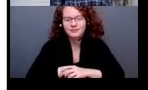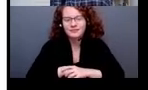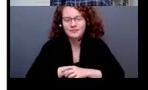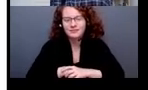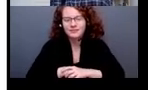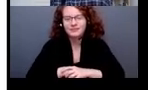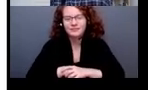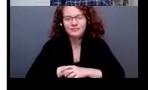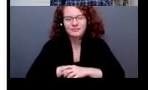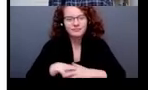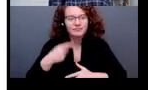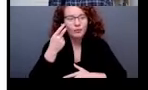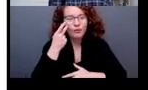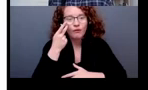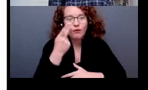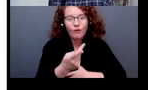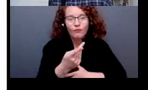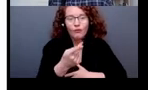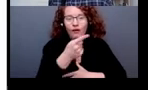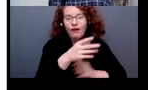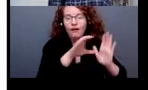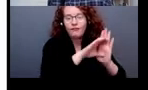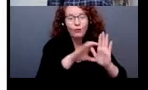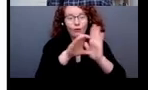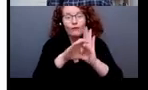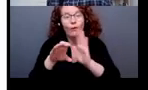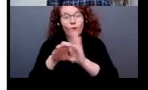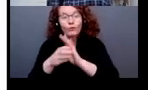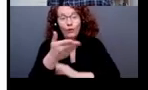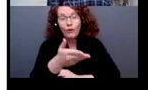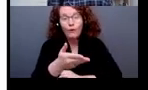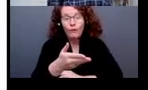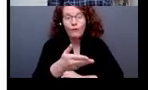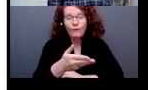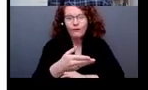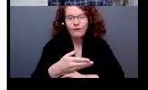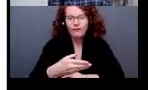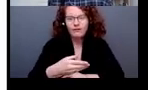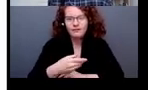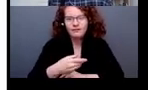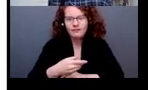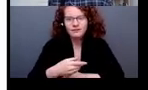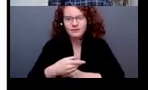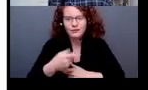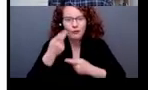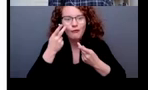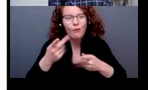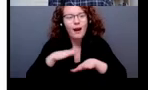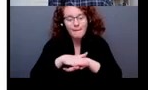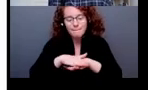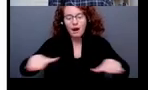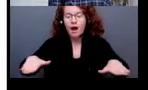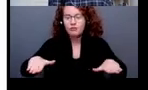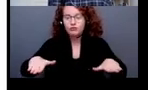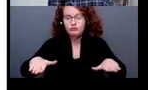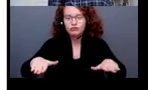ces planches sont très proche de ce qu'il y a dans le livre, mais c'est une espèce d'objet intermédiaire. C'est ce qui pouvait se trouver alors dans les